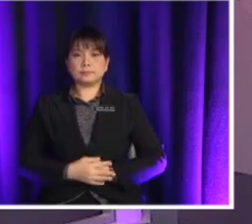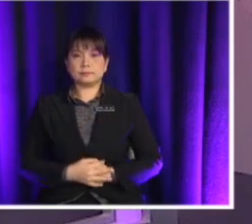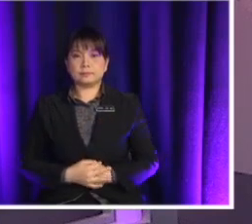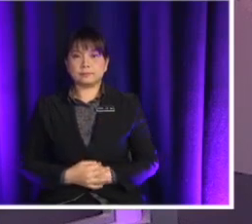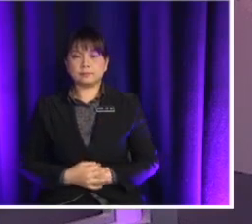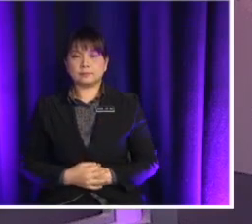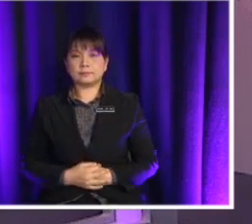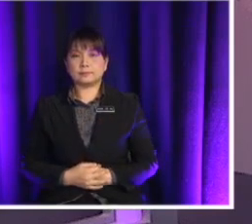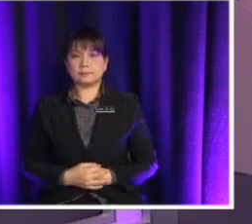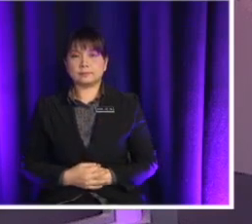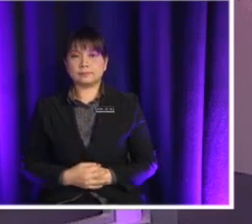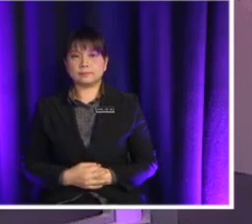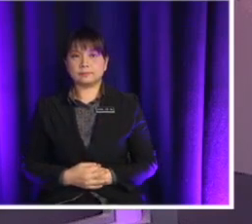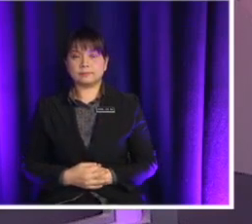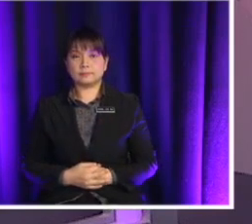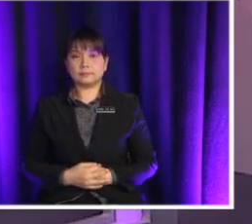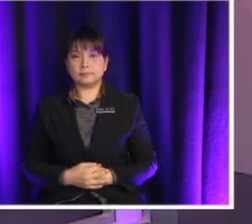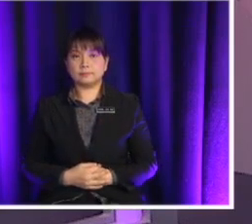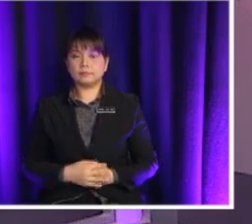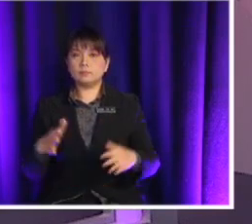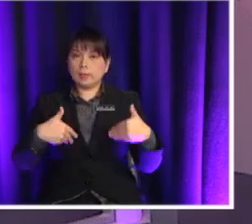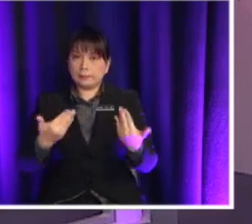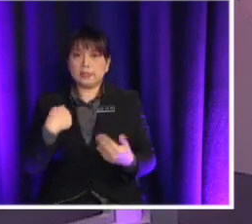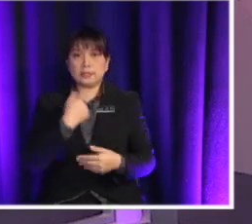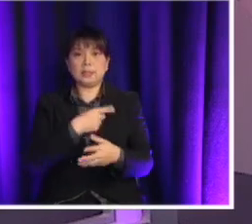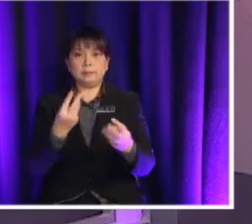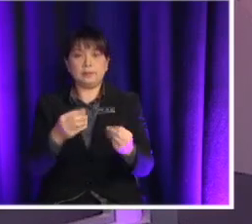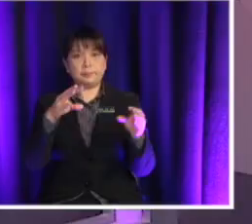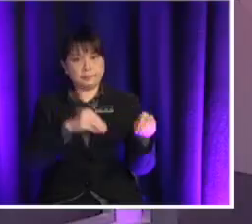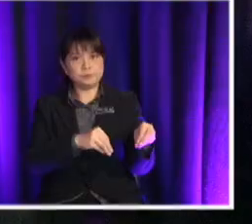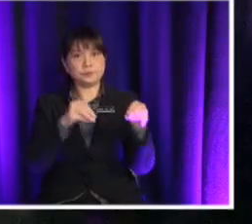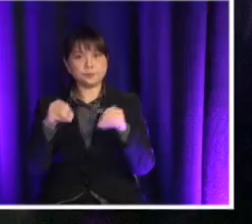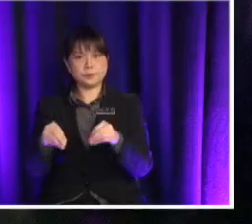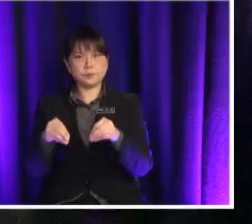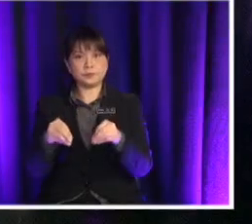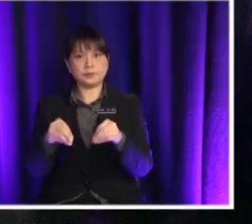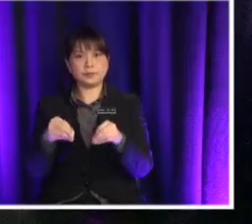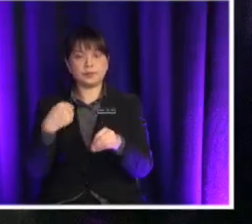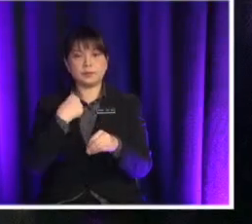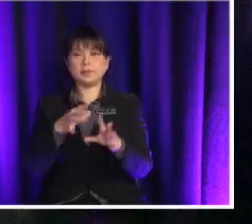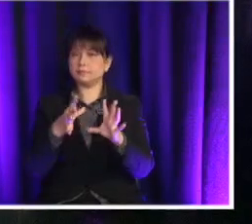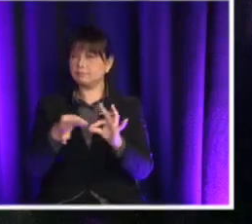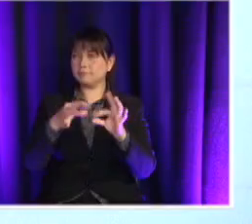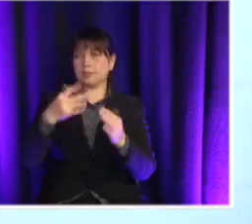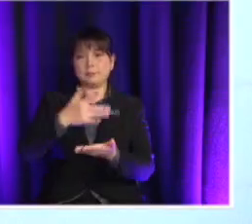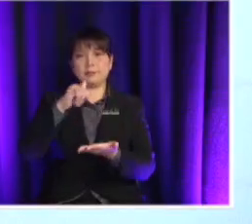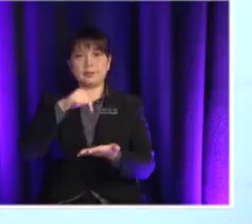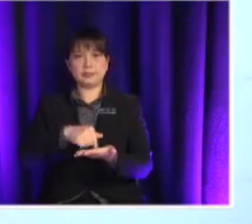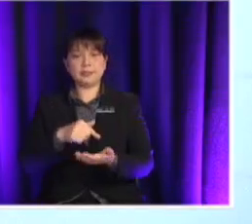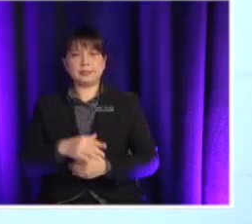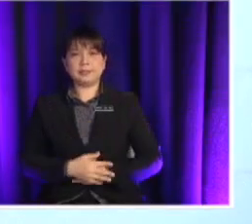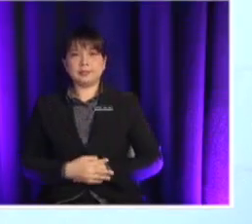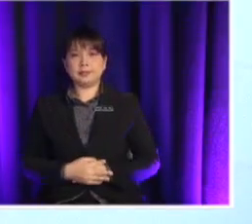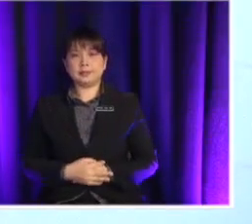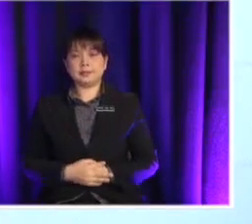Okey, kita Okey. pindahkan. So Baik. bagaimana kita nak pindahkan? Okey, kita cerita sambung selepas dulu. ini. cikgu. Cantik. Okey, baik. Jadi para penonton